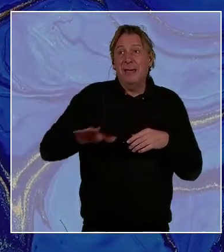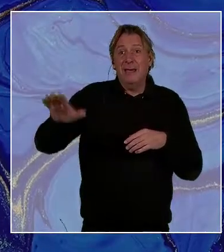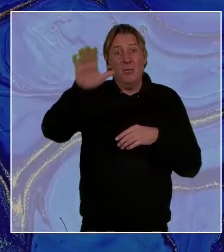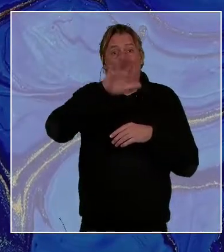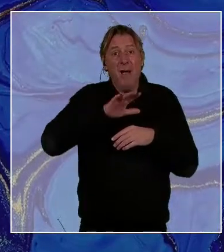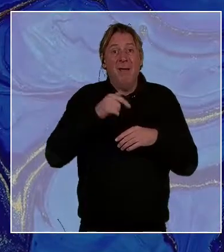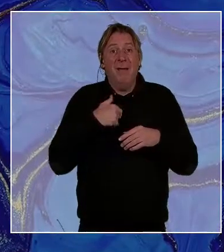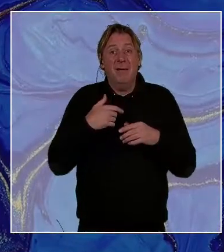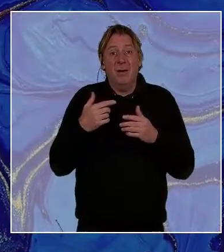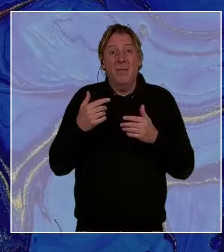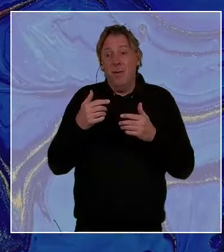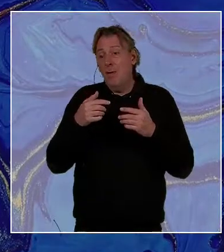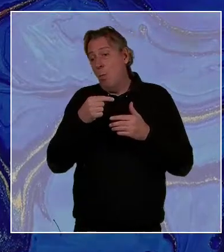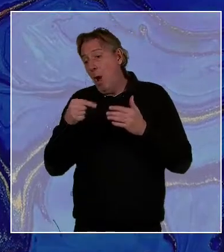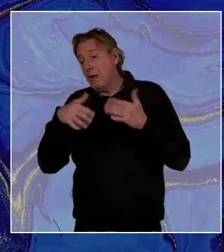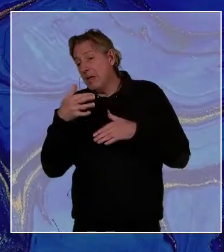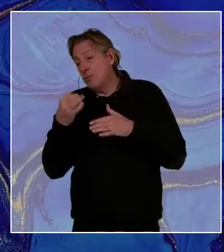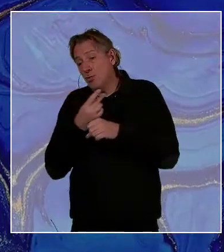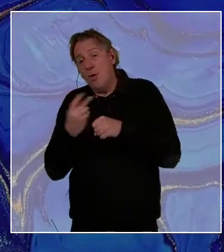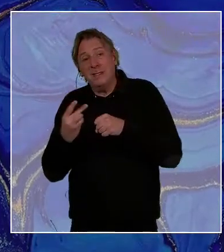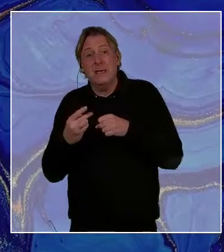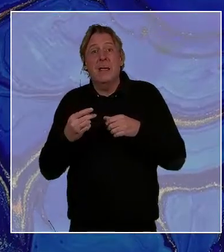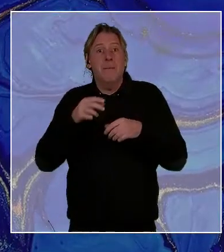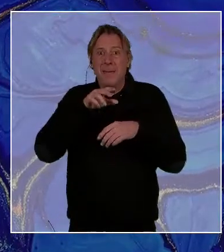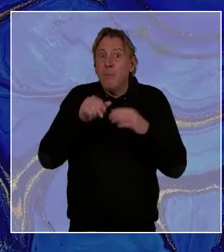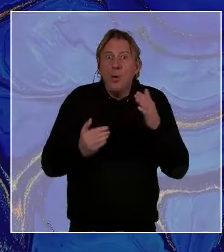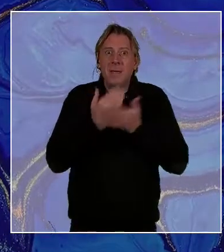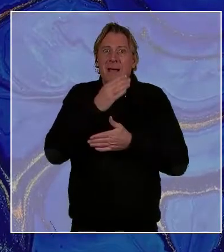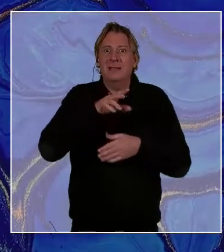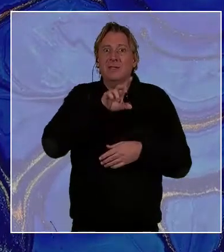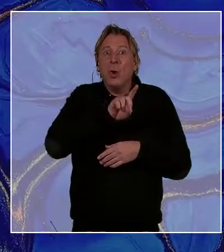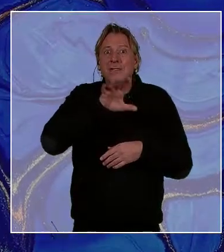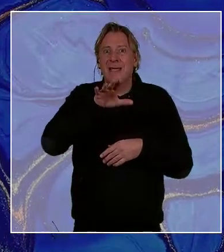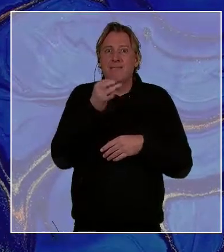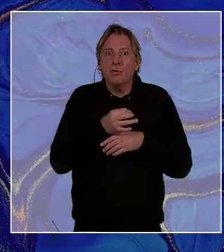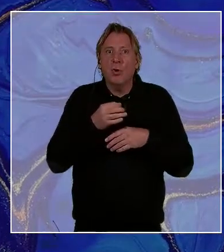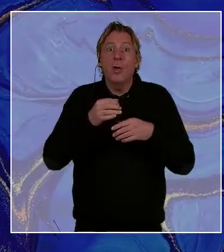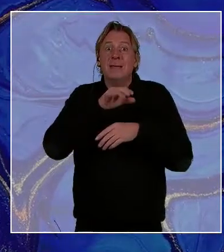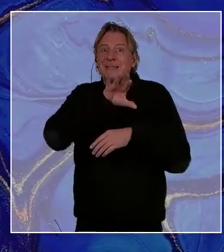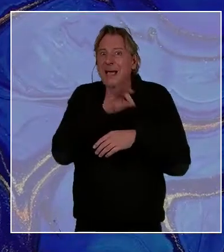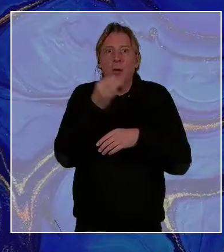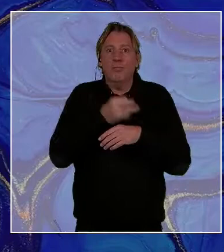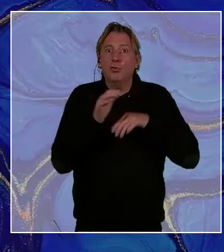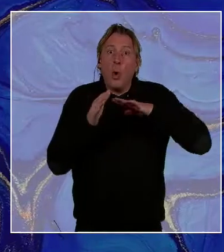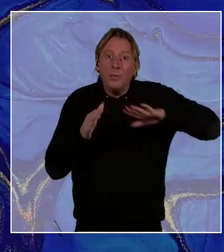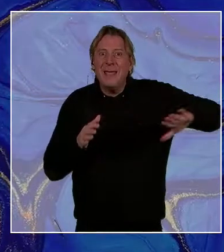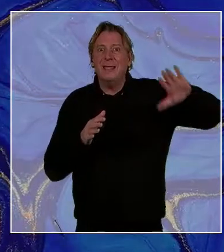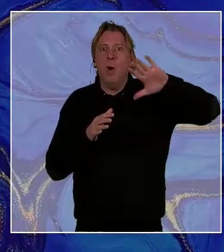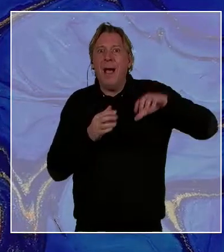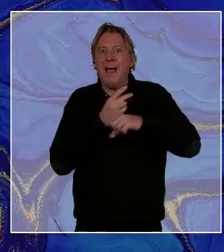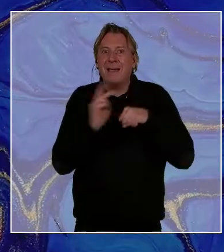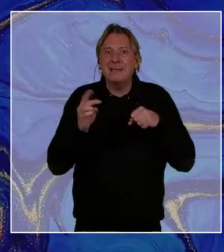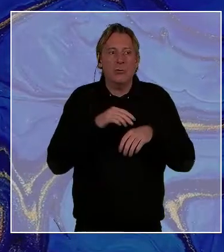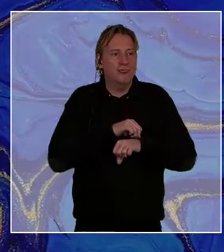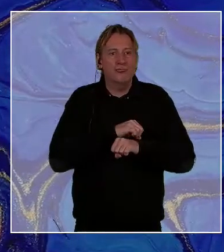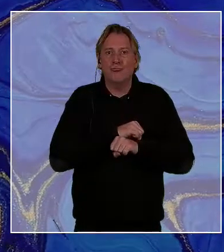cette part peut dépasser 35% et atteindre presque 50% dans d'autres territoires, notamment